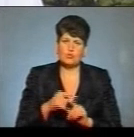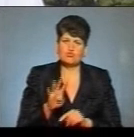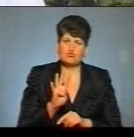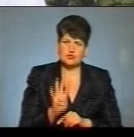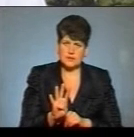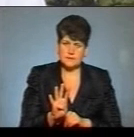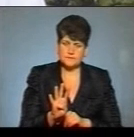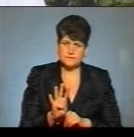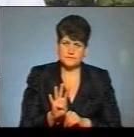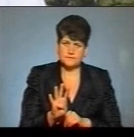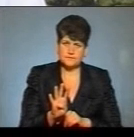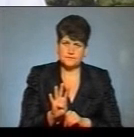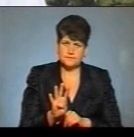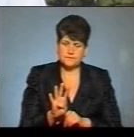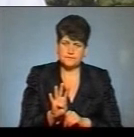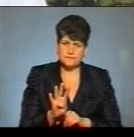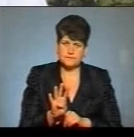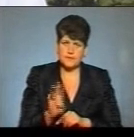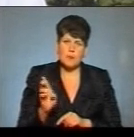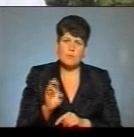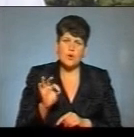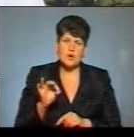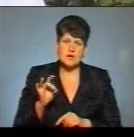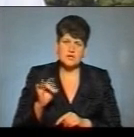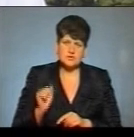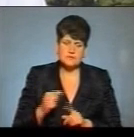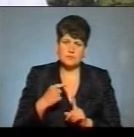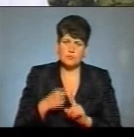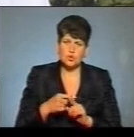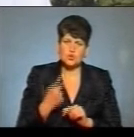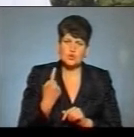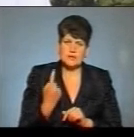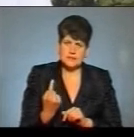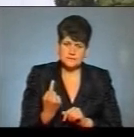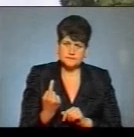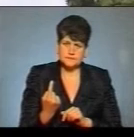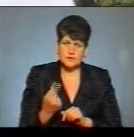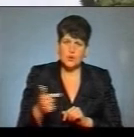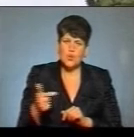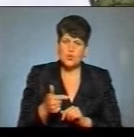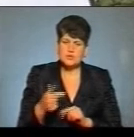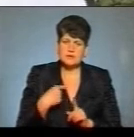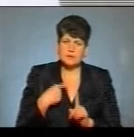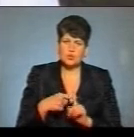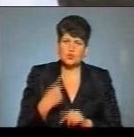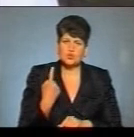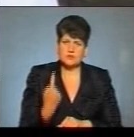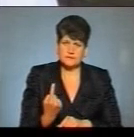4 випадки. Борщівський – плюс 1, Гусятинський – плюс